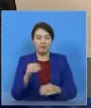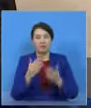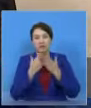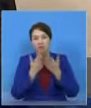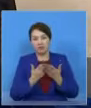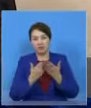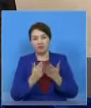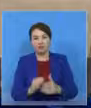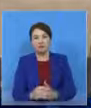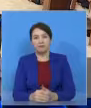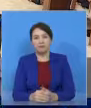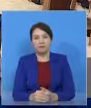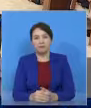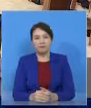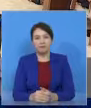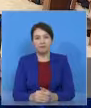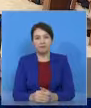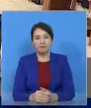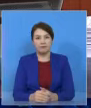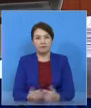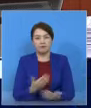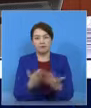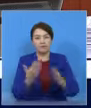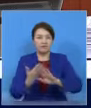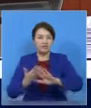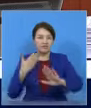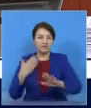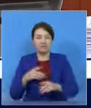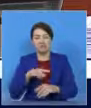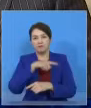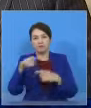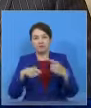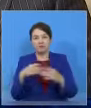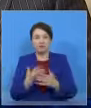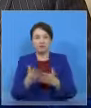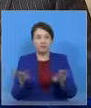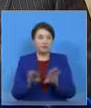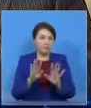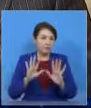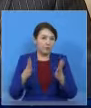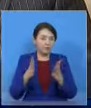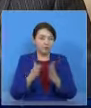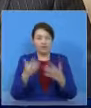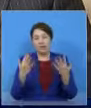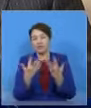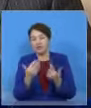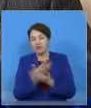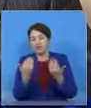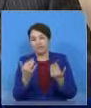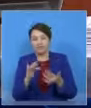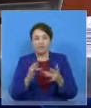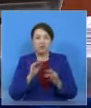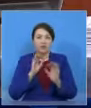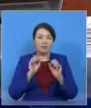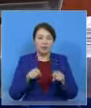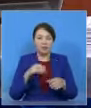чтении. Вы заранее ставите предпринимателей страны в такие условия, когда, не обеспечив